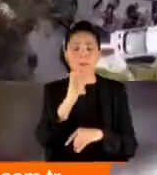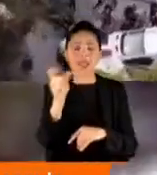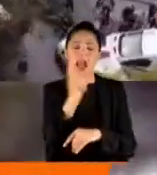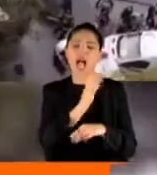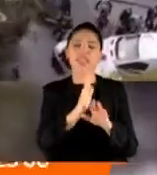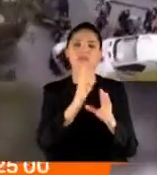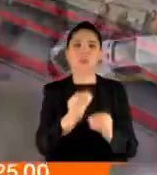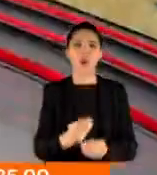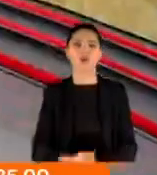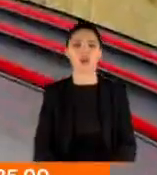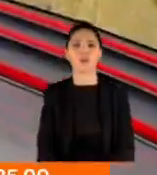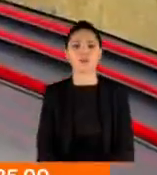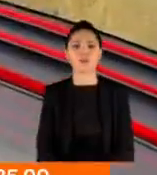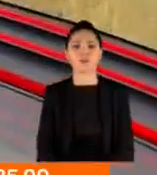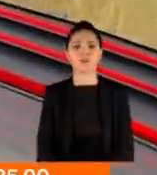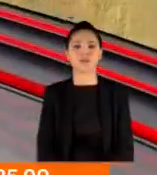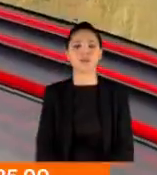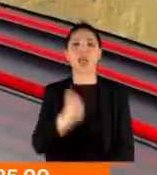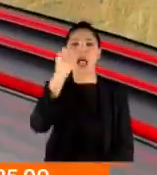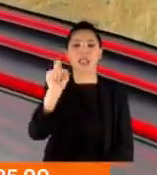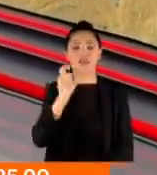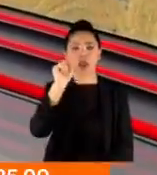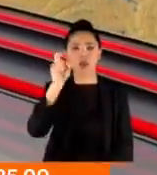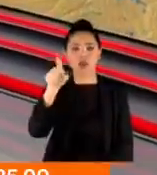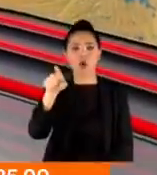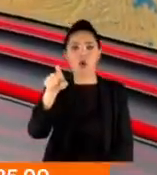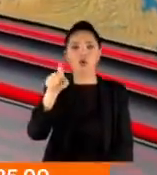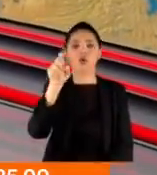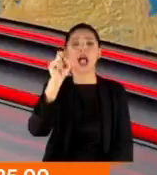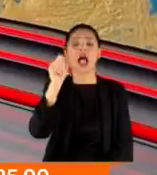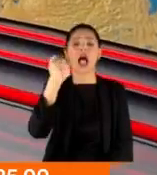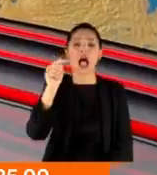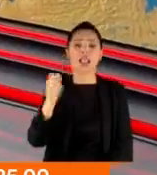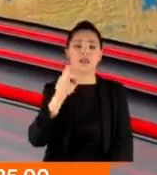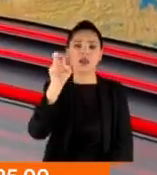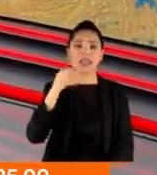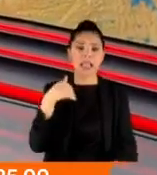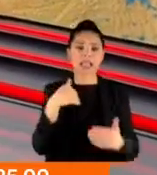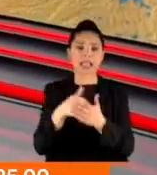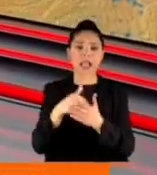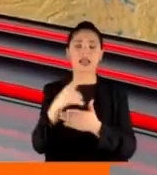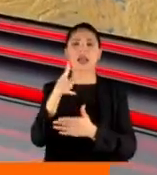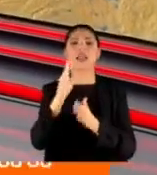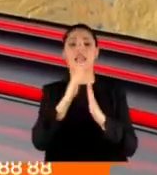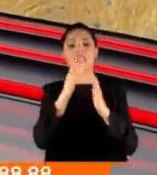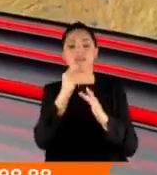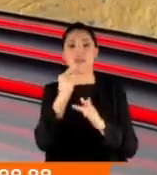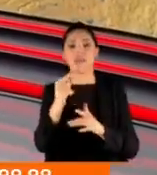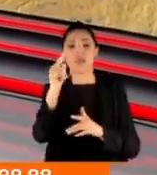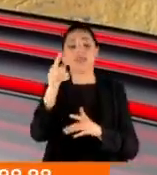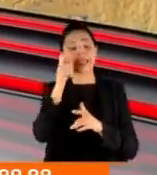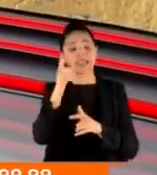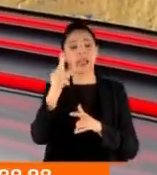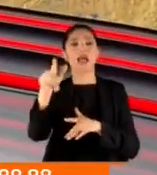sürecektir. Evet, 6,9 bu 6,8'e kadar artçı olabilir demek. Aman dikkat, deprem